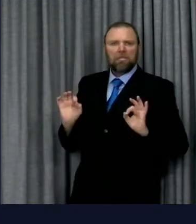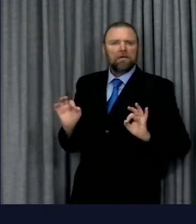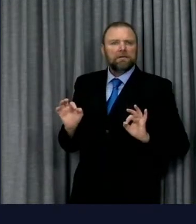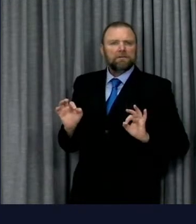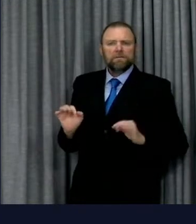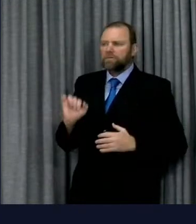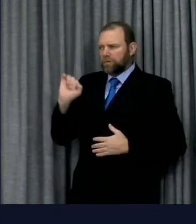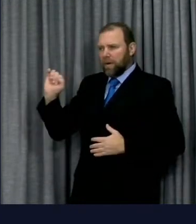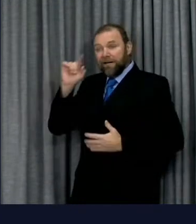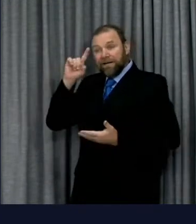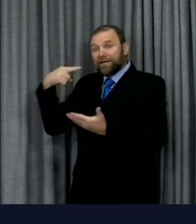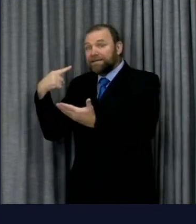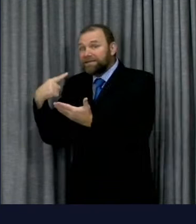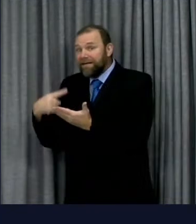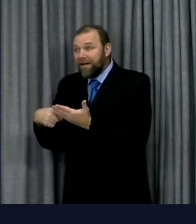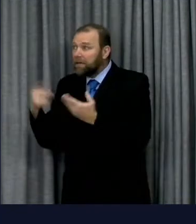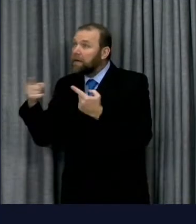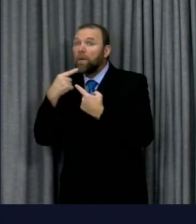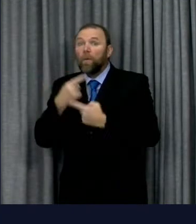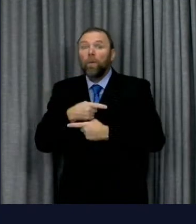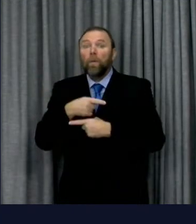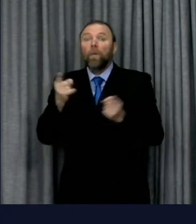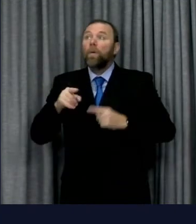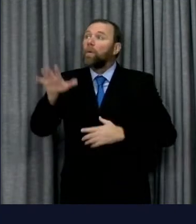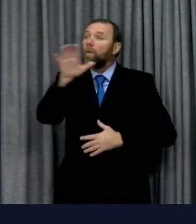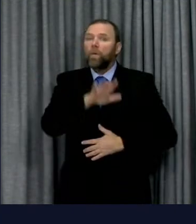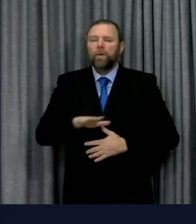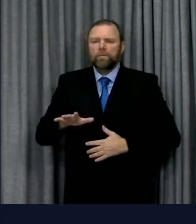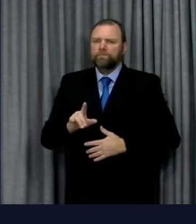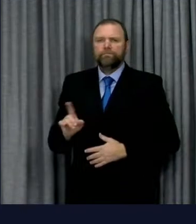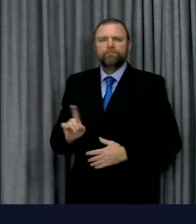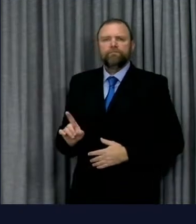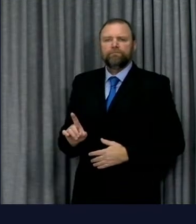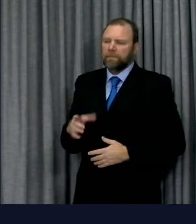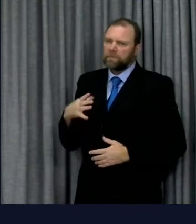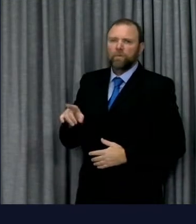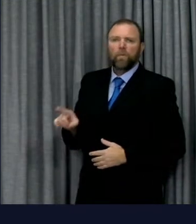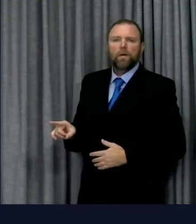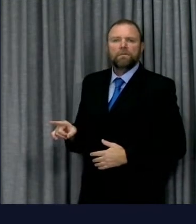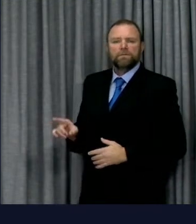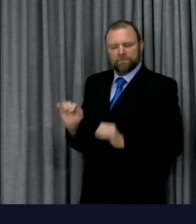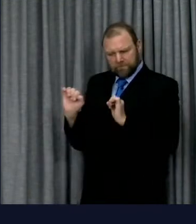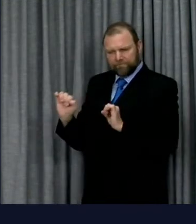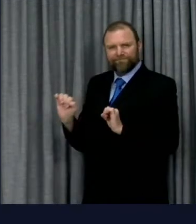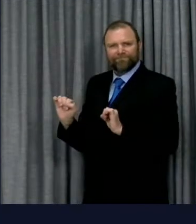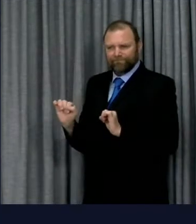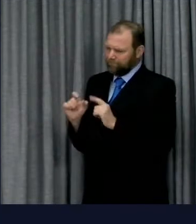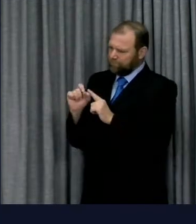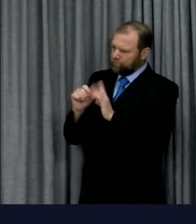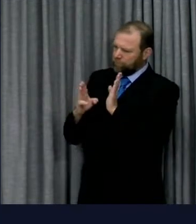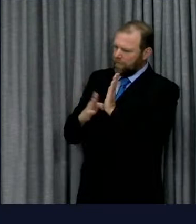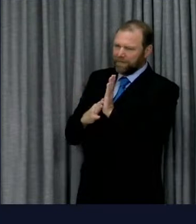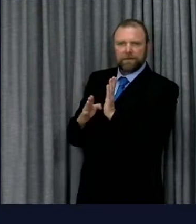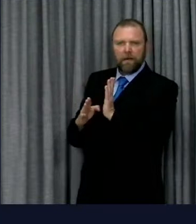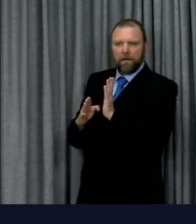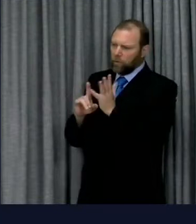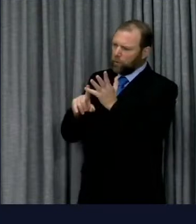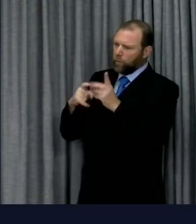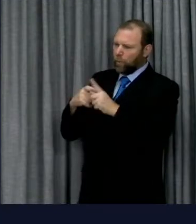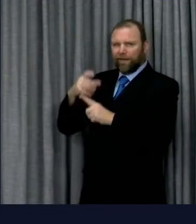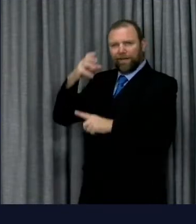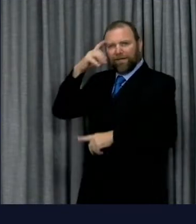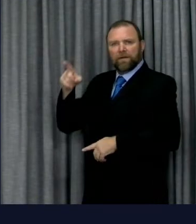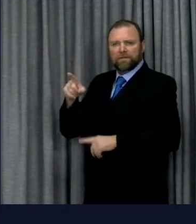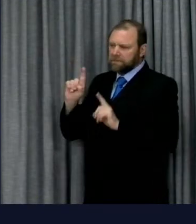hynny. Os maen nhw'n eisiau awgrymu i symud o'r system presennol, a beth pwysig